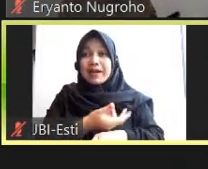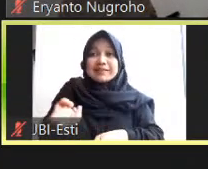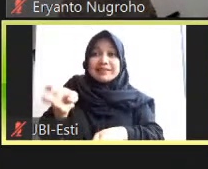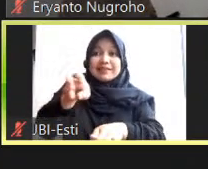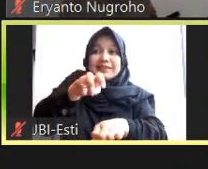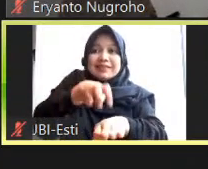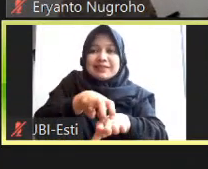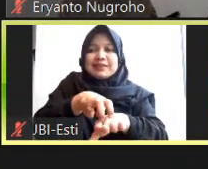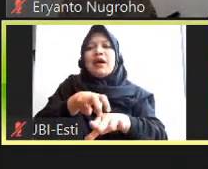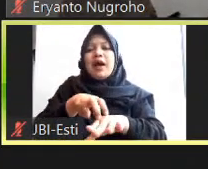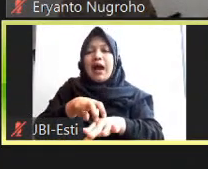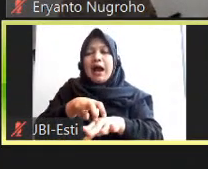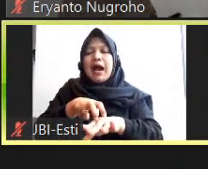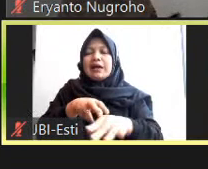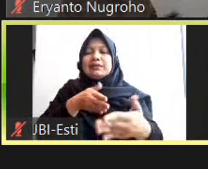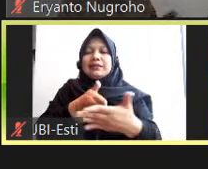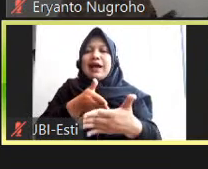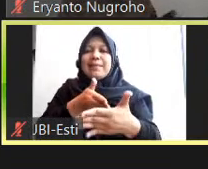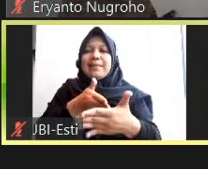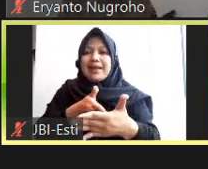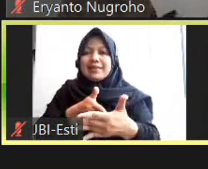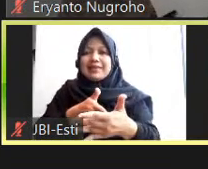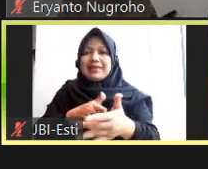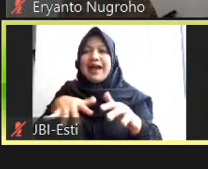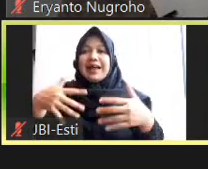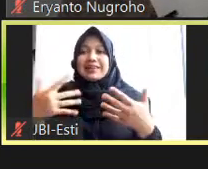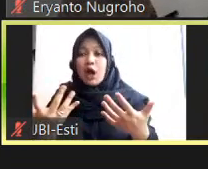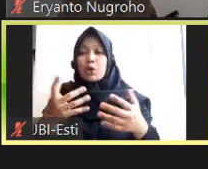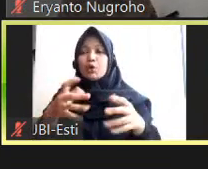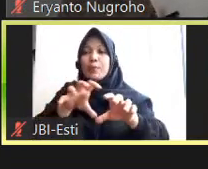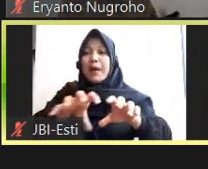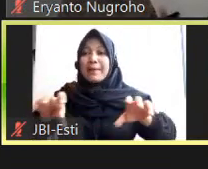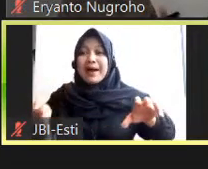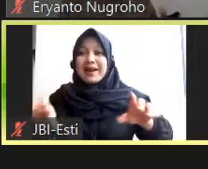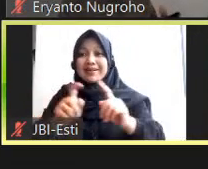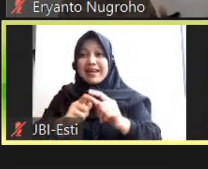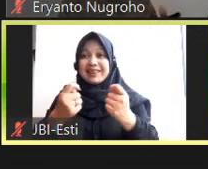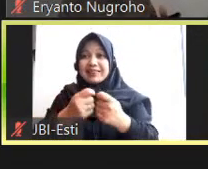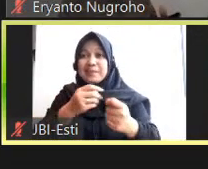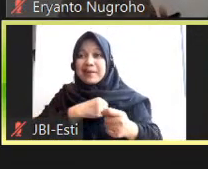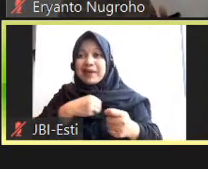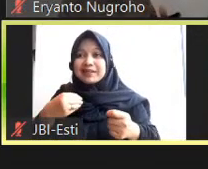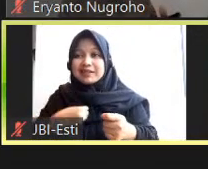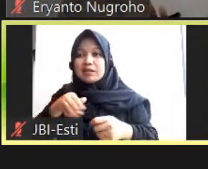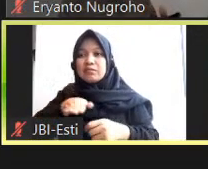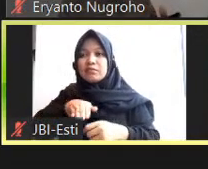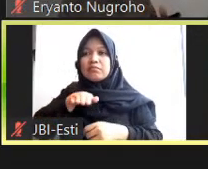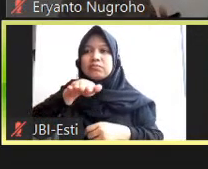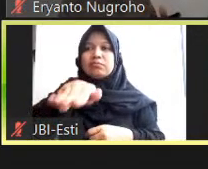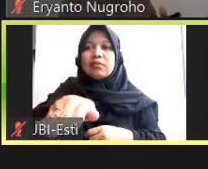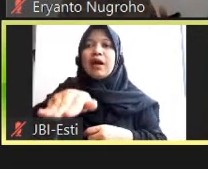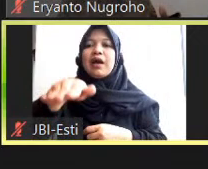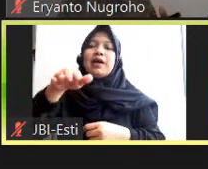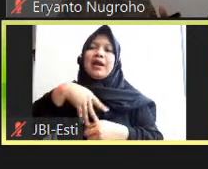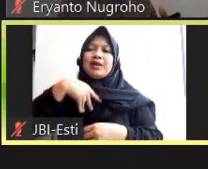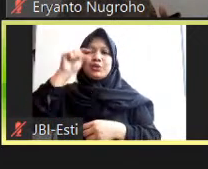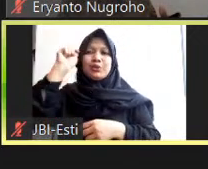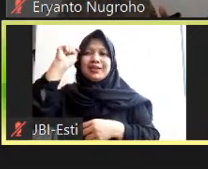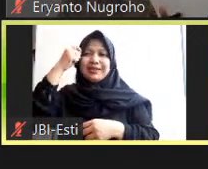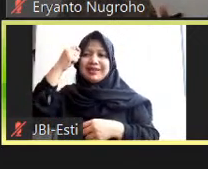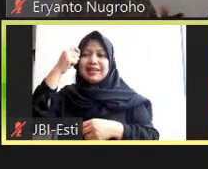terhambat untuk mengevakuasi korban dan juga mengevakuasi logistik untuk tim medis. Waktu aksi 8 Oktober 2020 lalu,